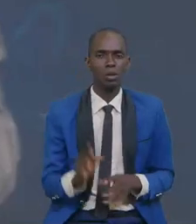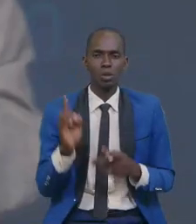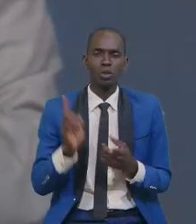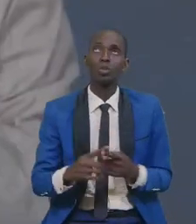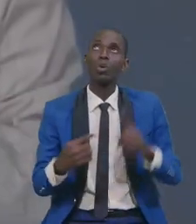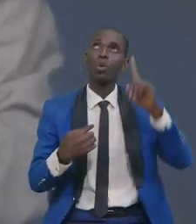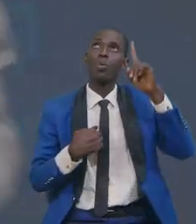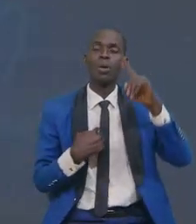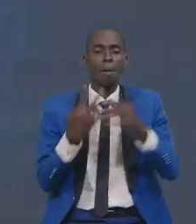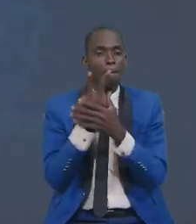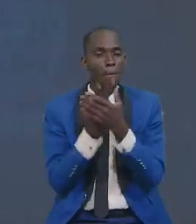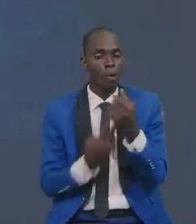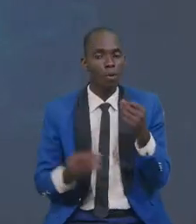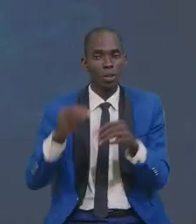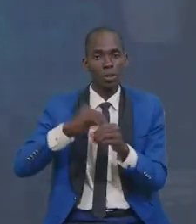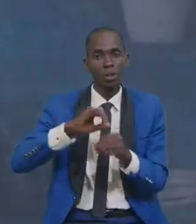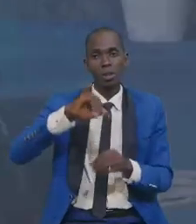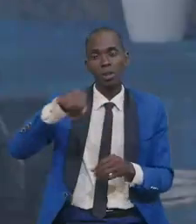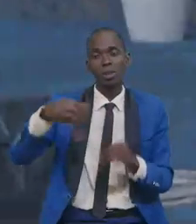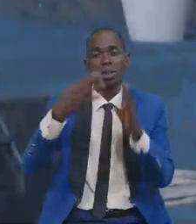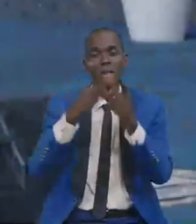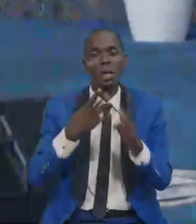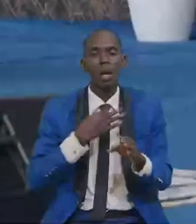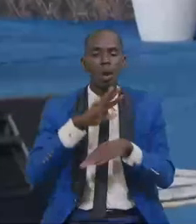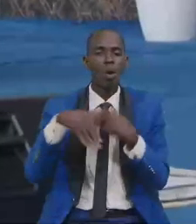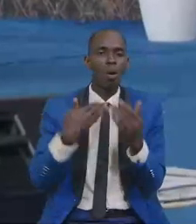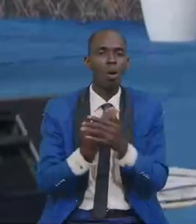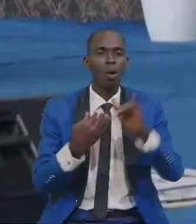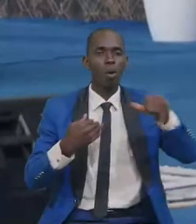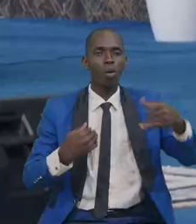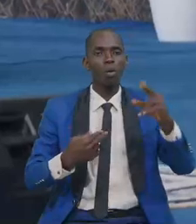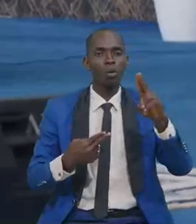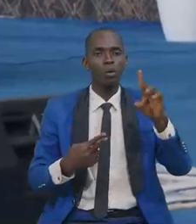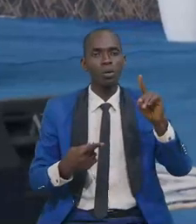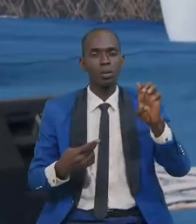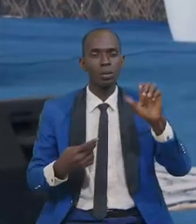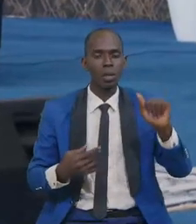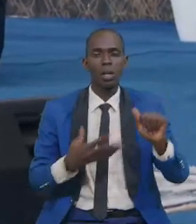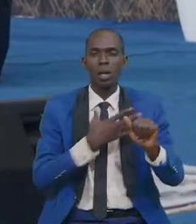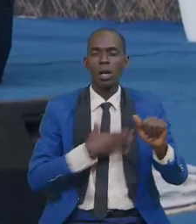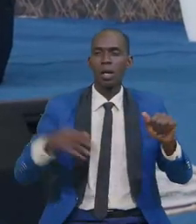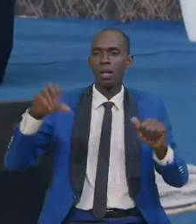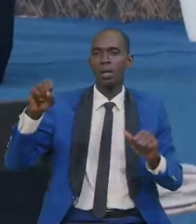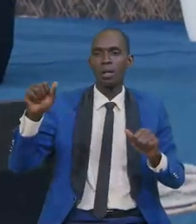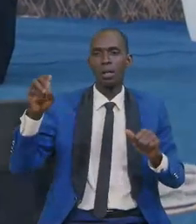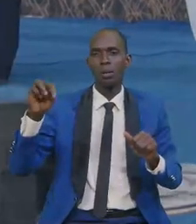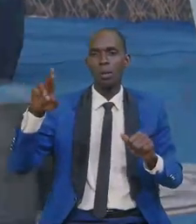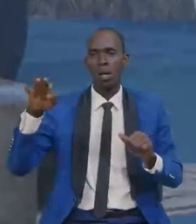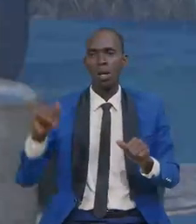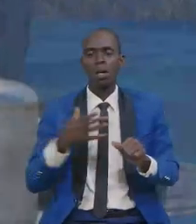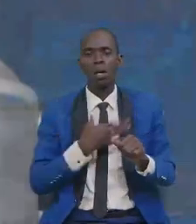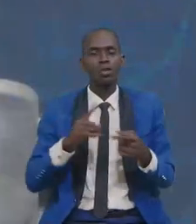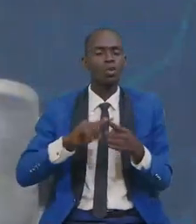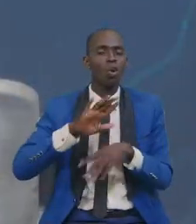Jérusalem, dans toute la Judée, dans la Samarie, et jusqu'aux extrémités de